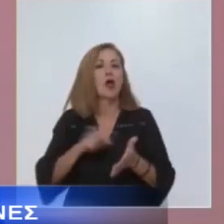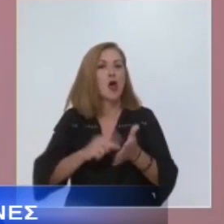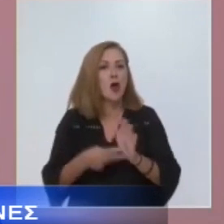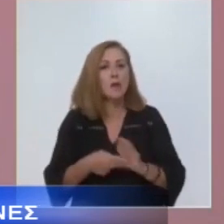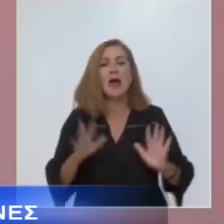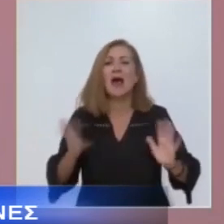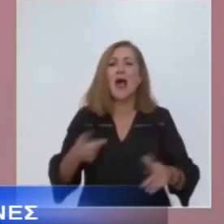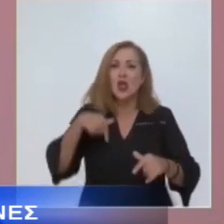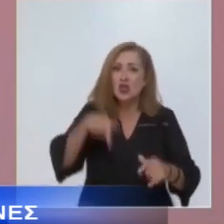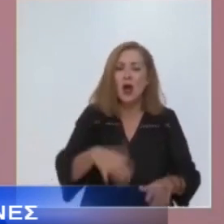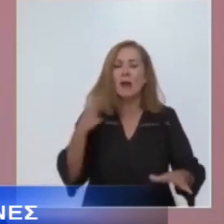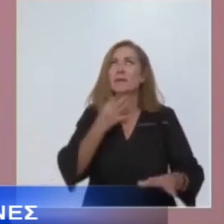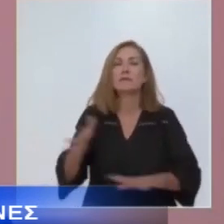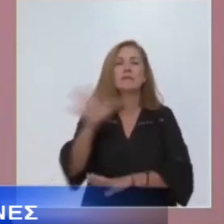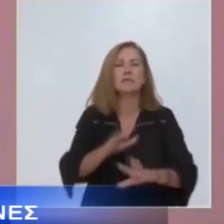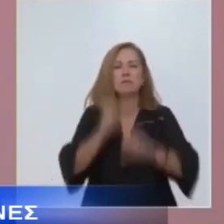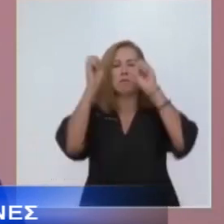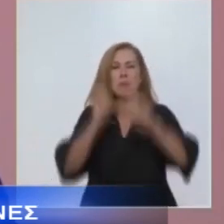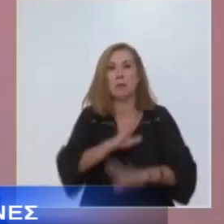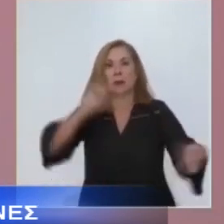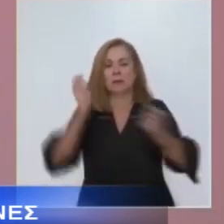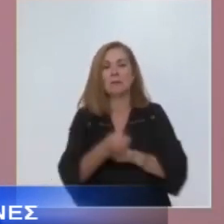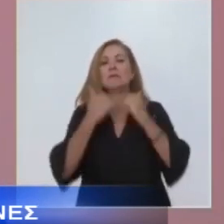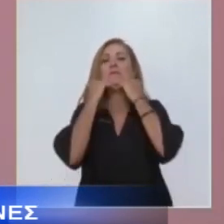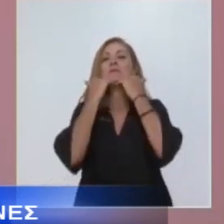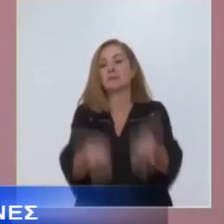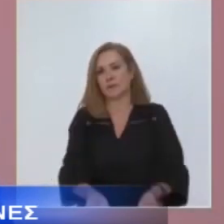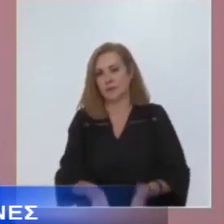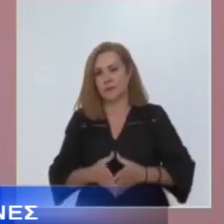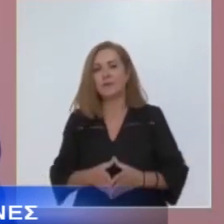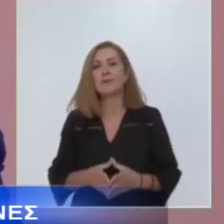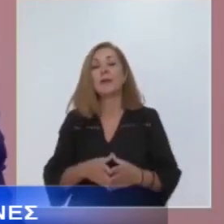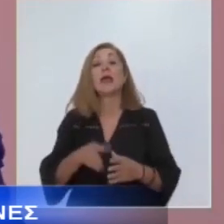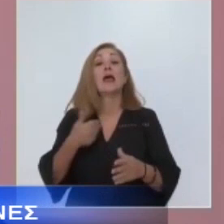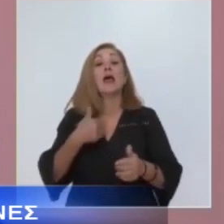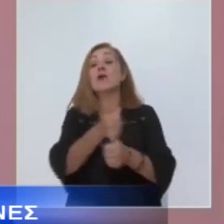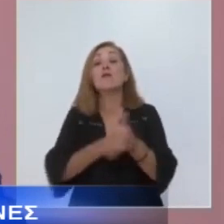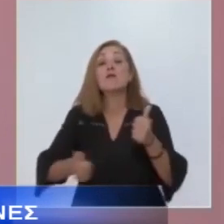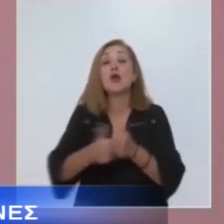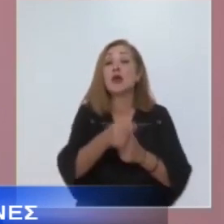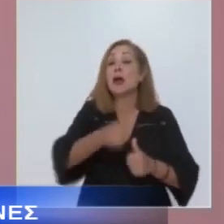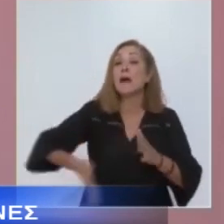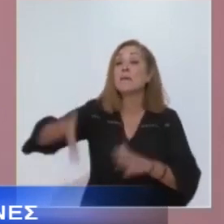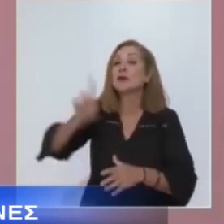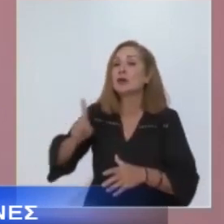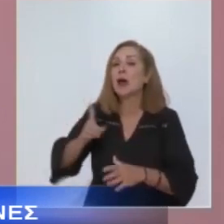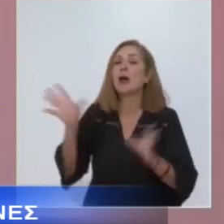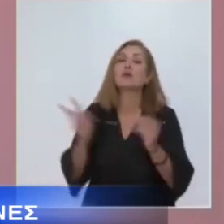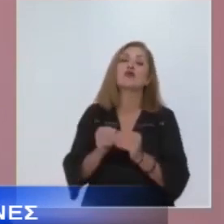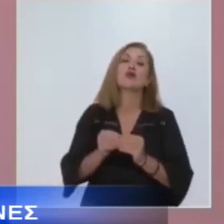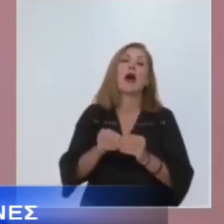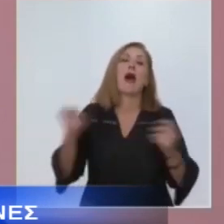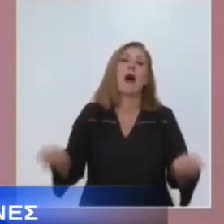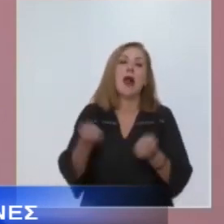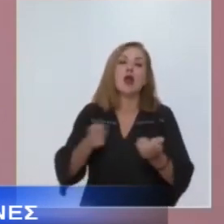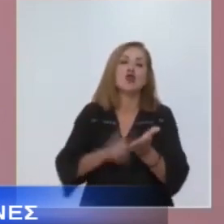επενδυτική βαθμίδα, η οποία οφείλω να πω ότι άργησε πολύ σε σχέση με τις δεσμεύσεις του κ. Μητσοτάκη. Και τις προτεραιότητες του τις δείχνει το εργασιακό νομοσχέδιο.